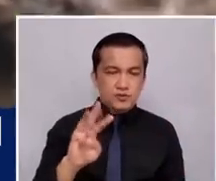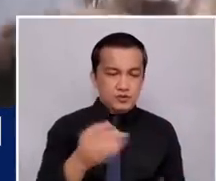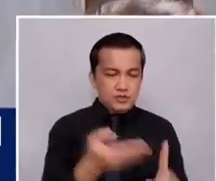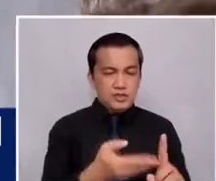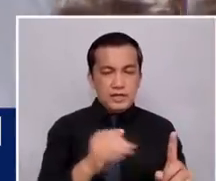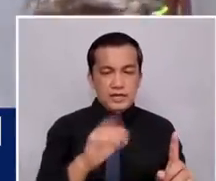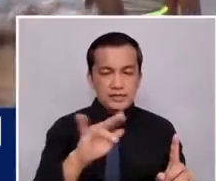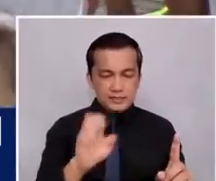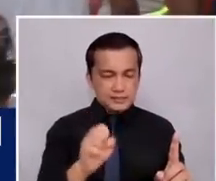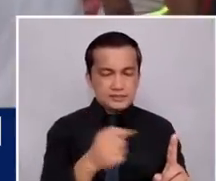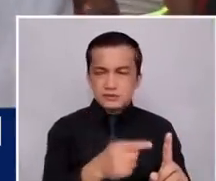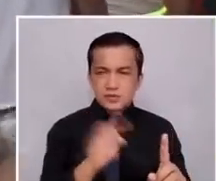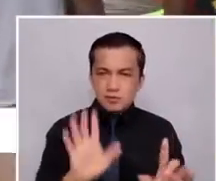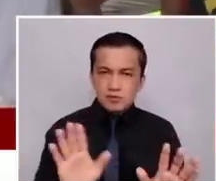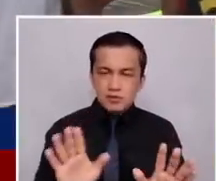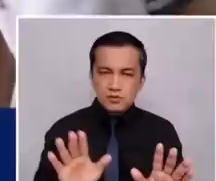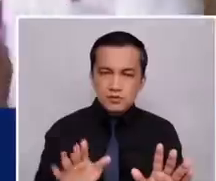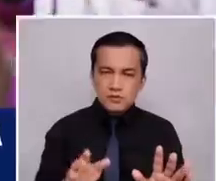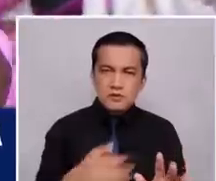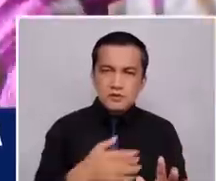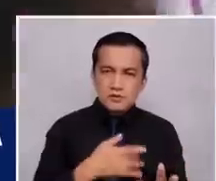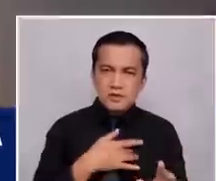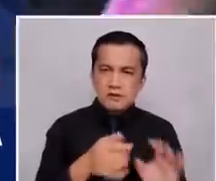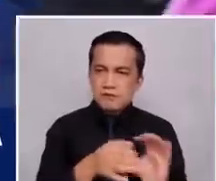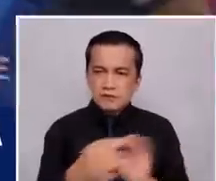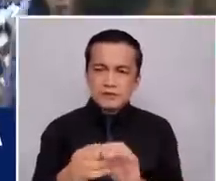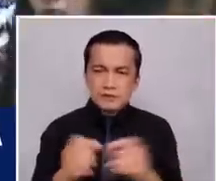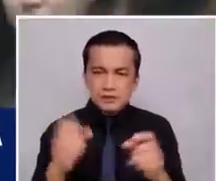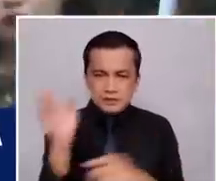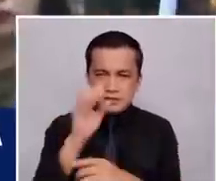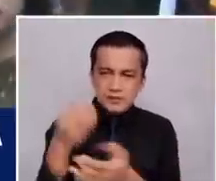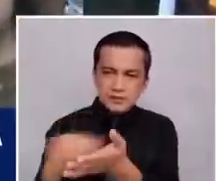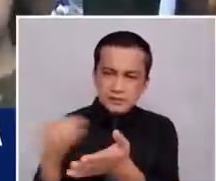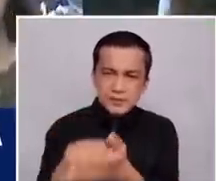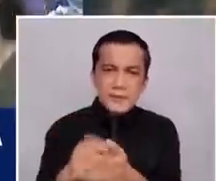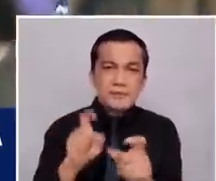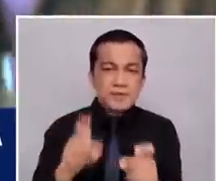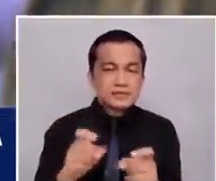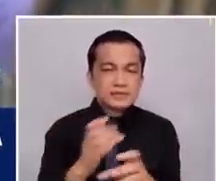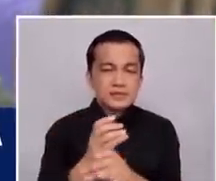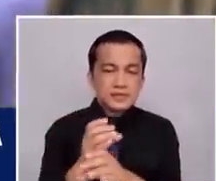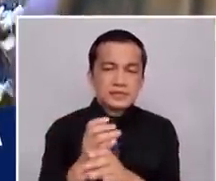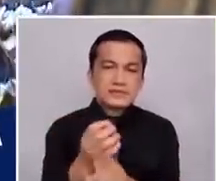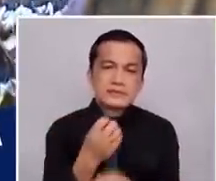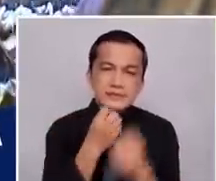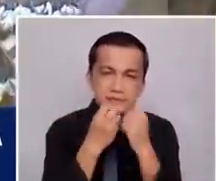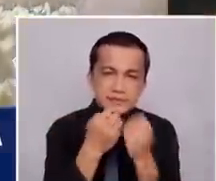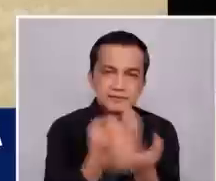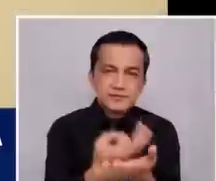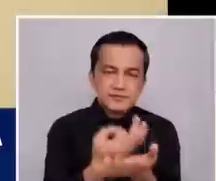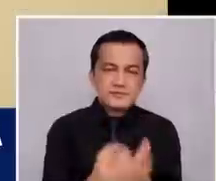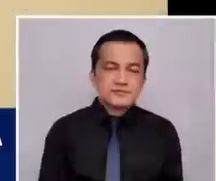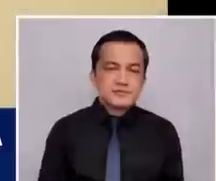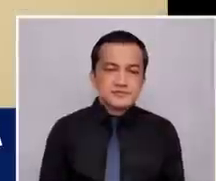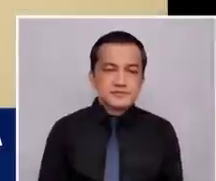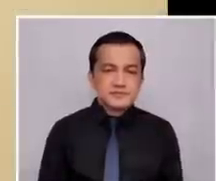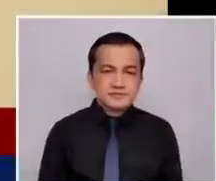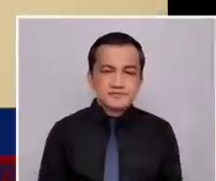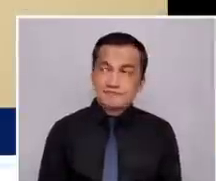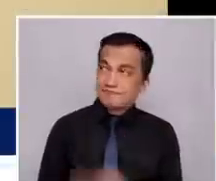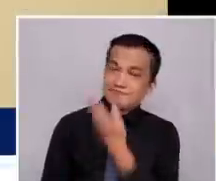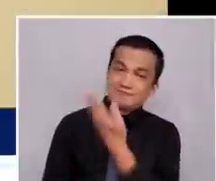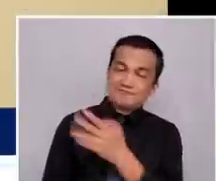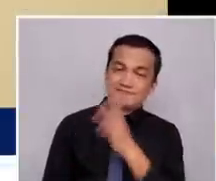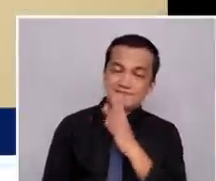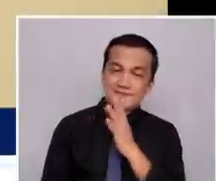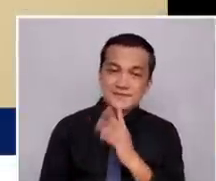Baloran, huwag magpadala sa Christmas rush. Kailangan pa rin maging maingat sa pera. Para naman sa mga kapamilya namin dyan na